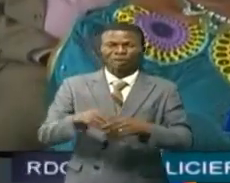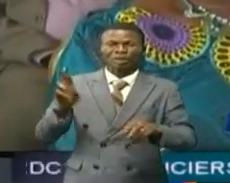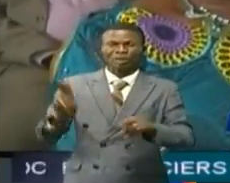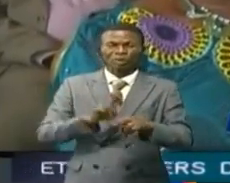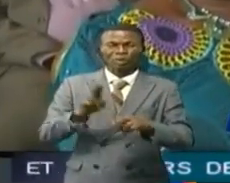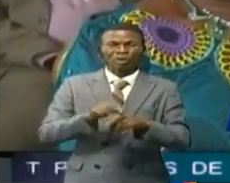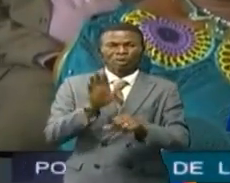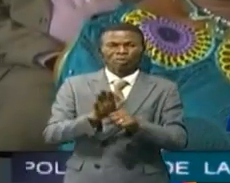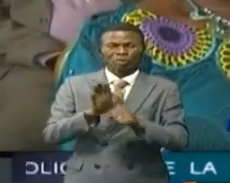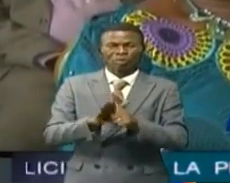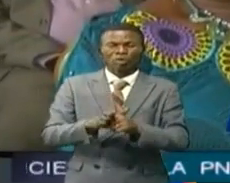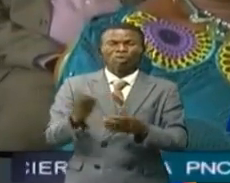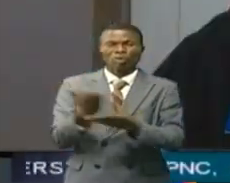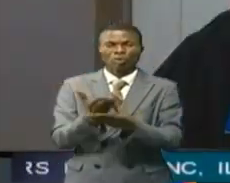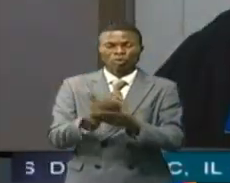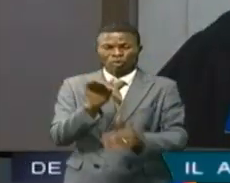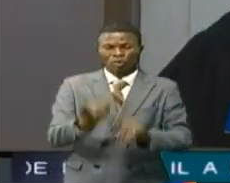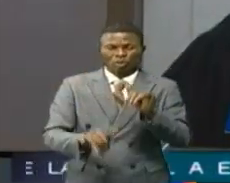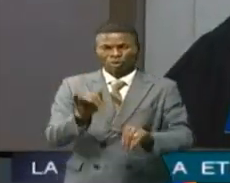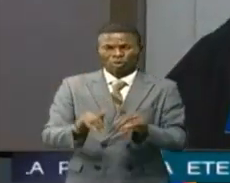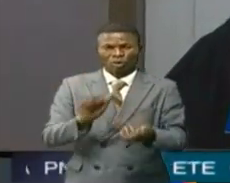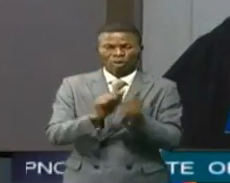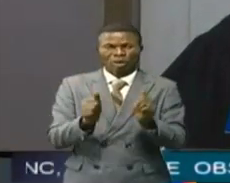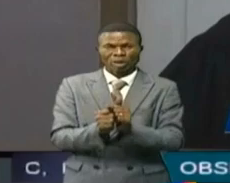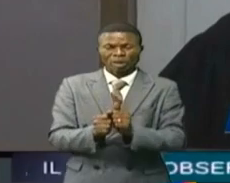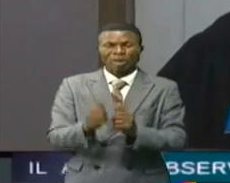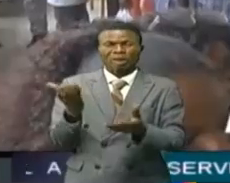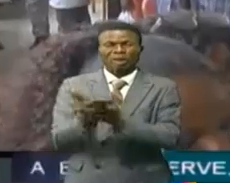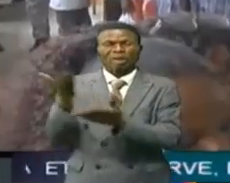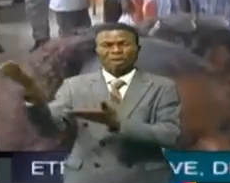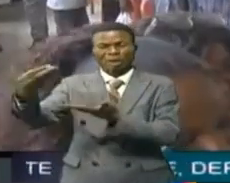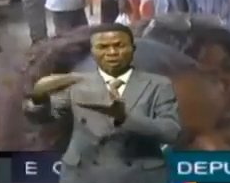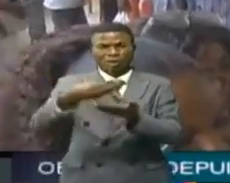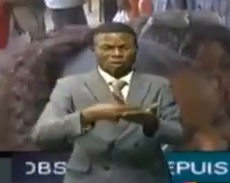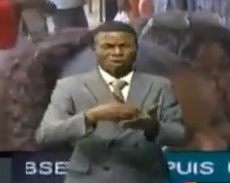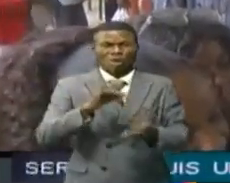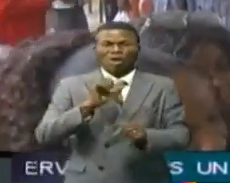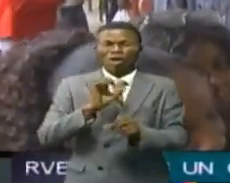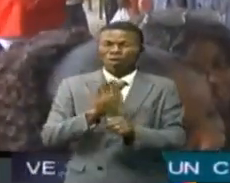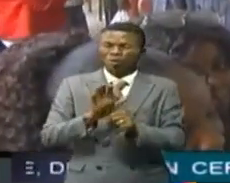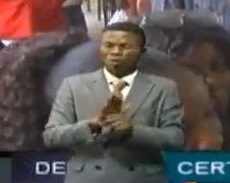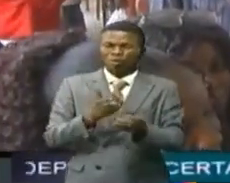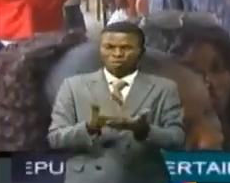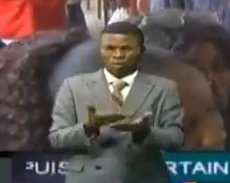de différentes saisies dans le cadre de recouvrement forcé de créances.